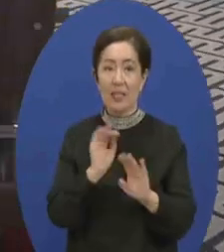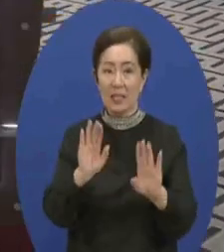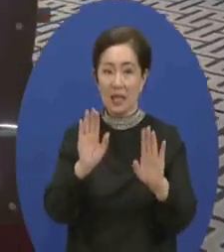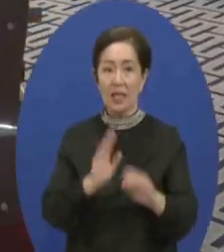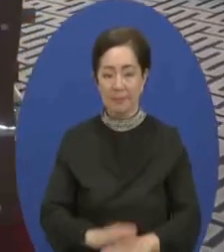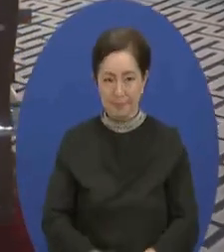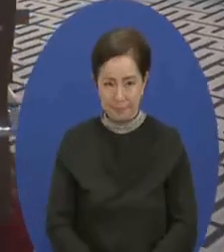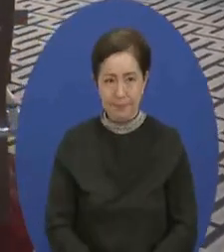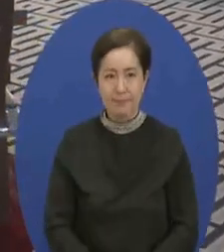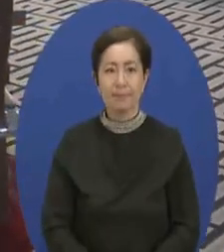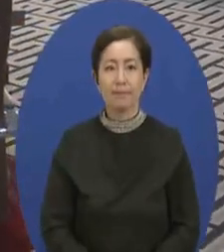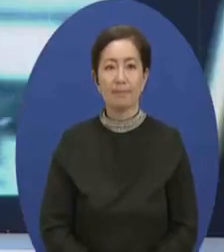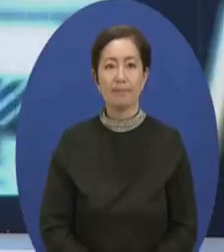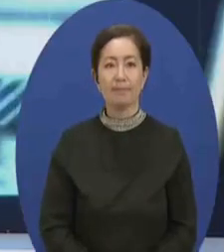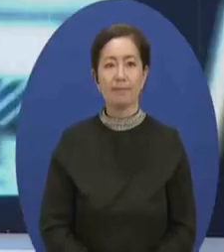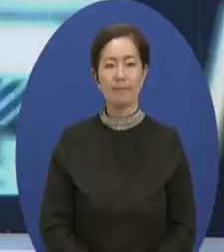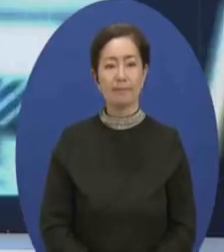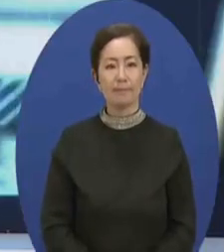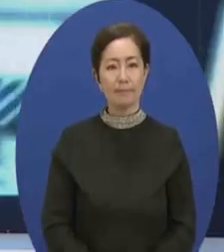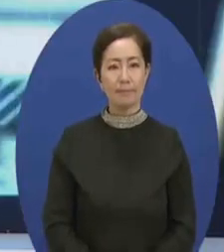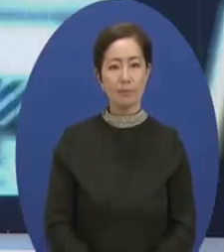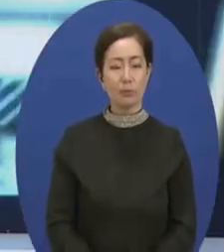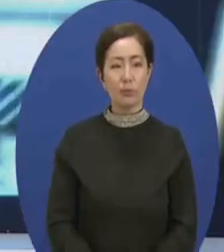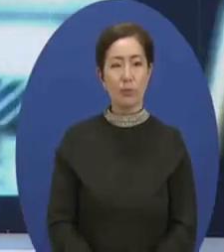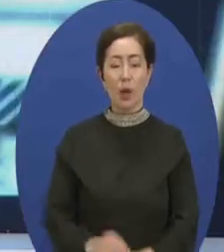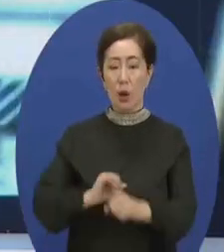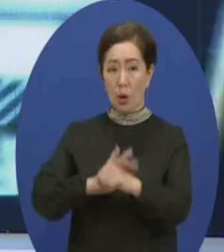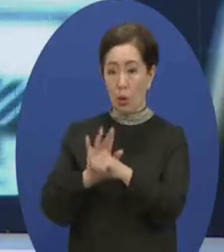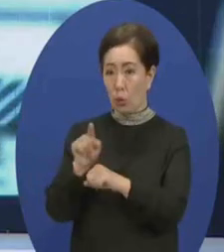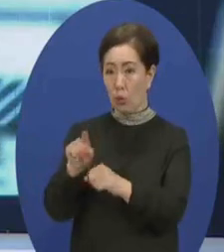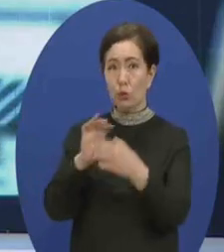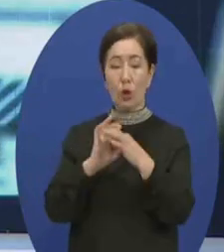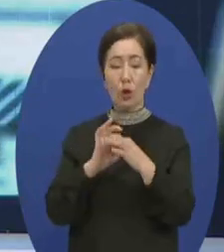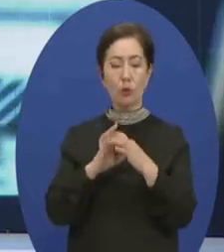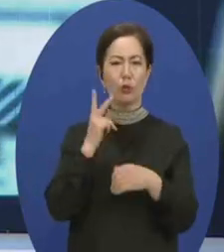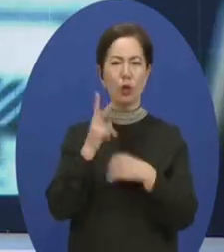Сардхлаас шалтгаалж 2 жил ихтэй сургууль